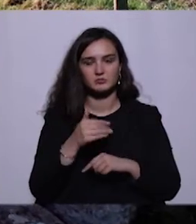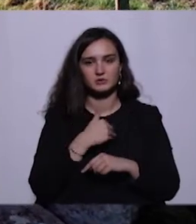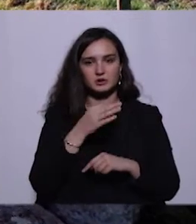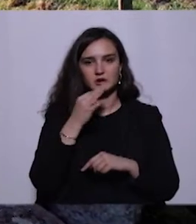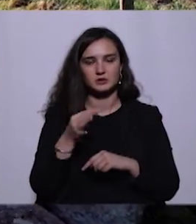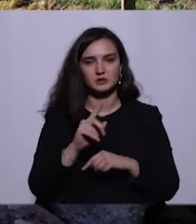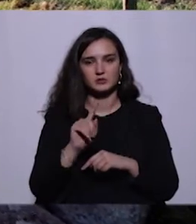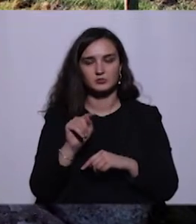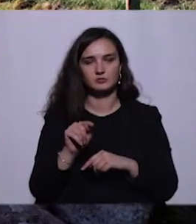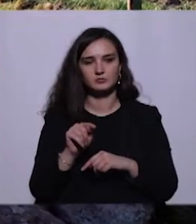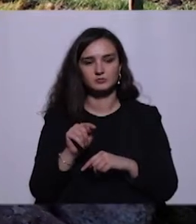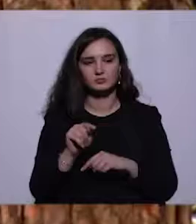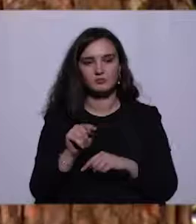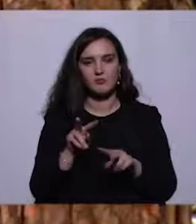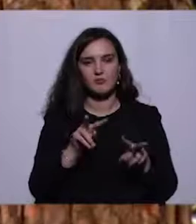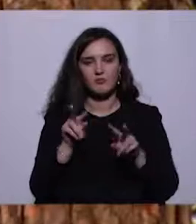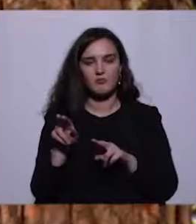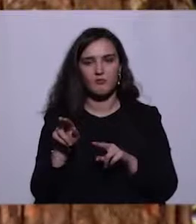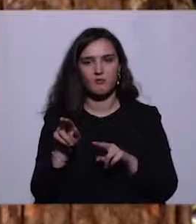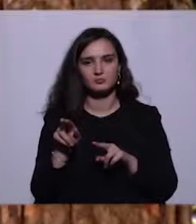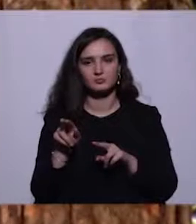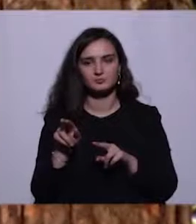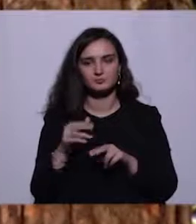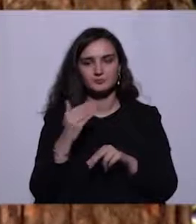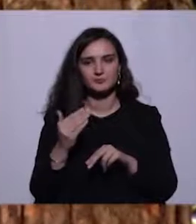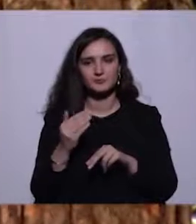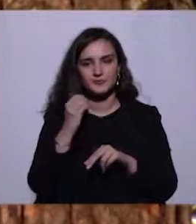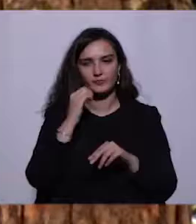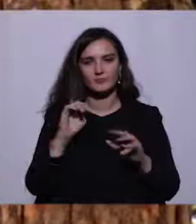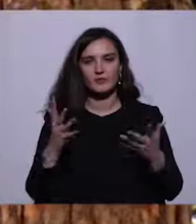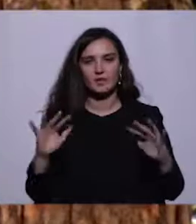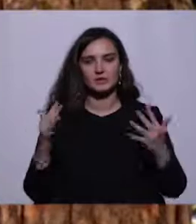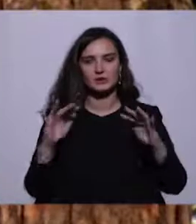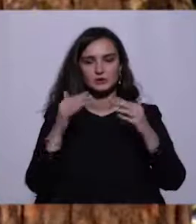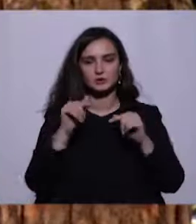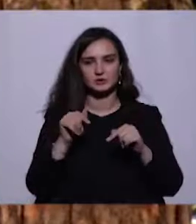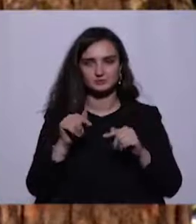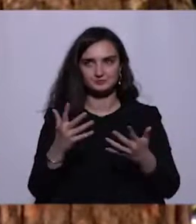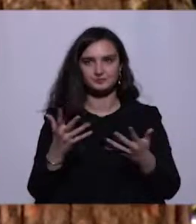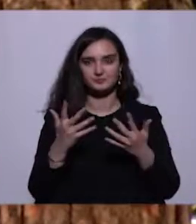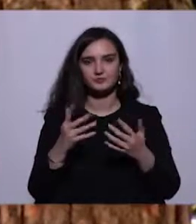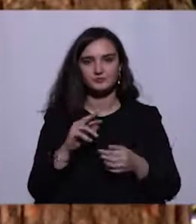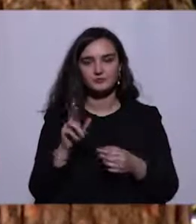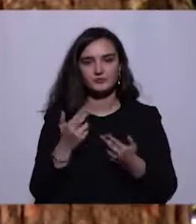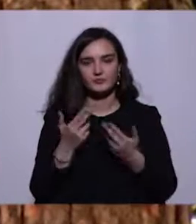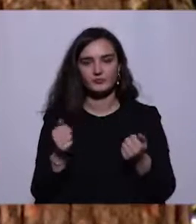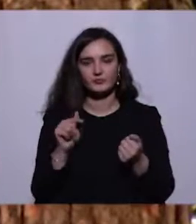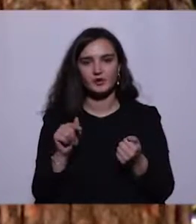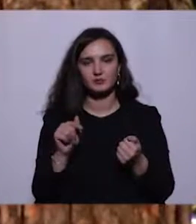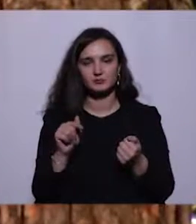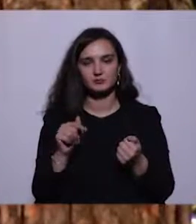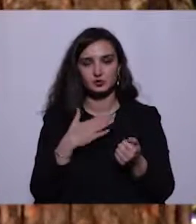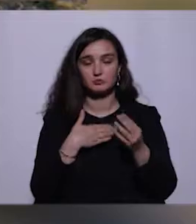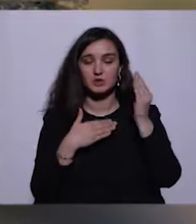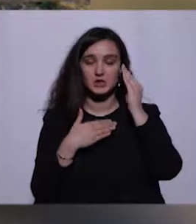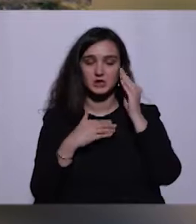მინდა გითხრათ, რომ გავს რაღაცით მათ არქიტექტურულ ესთეტიკას. რა თქმა უნდა, ეს ჩემი